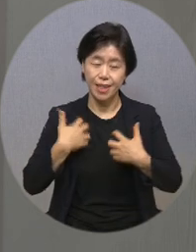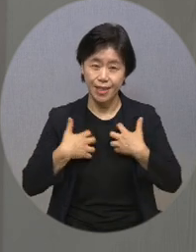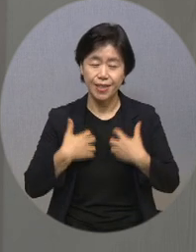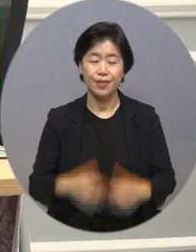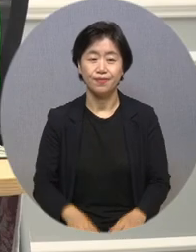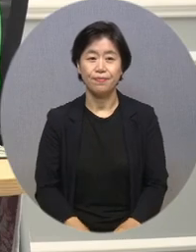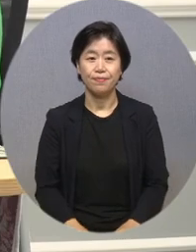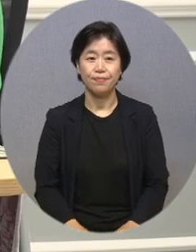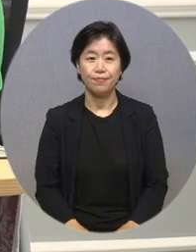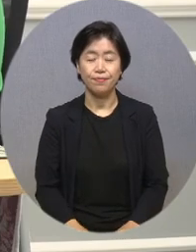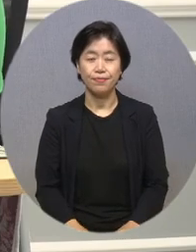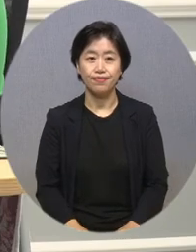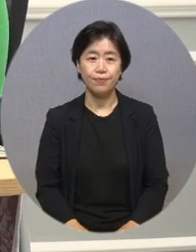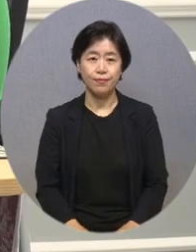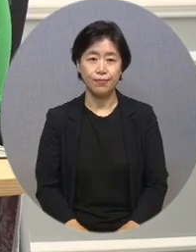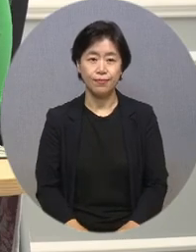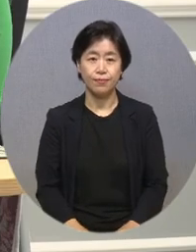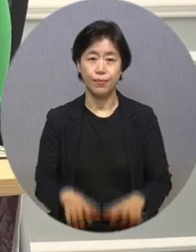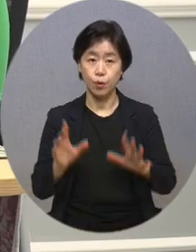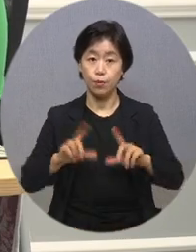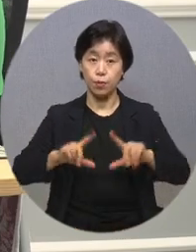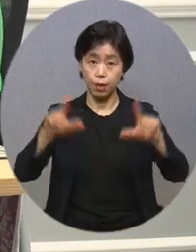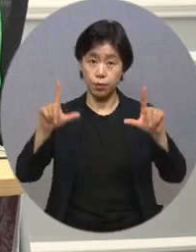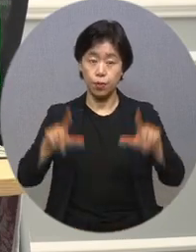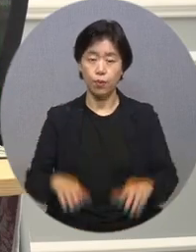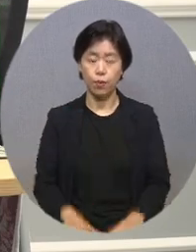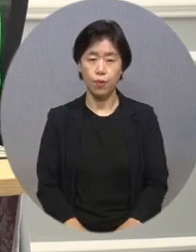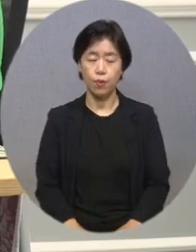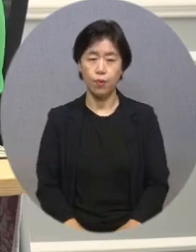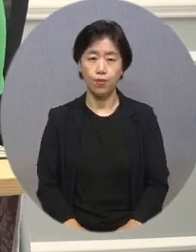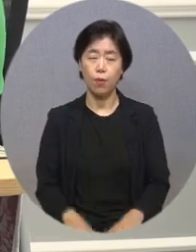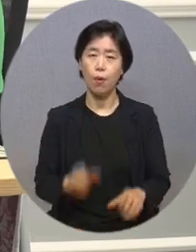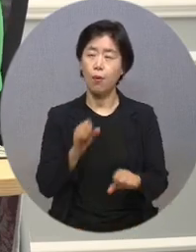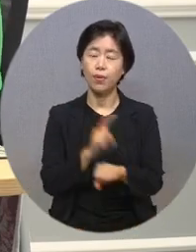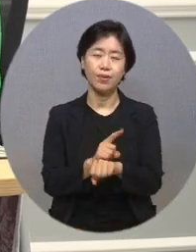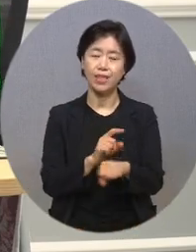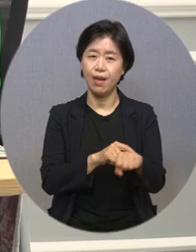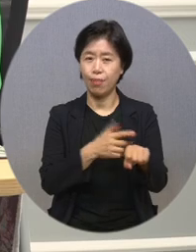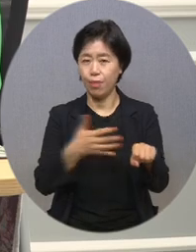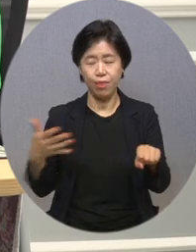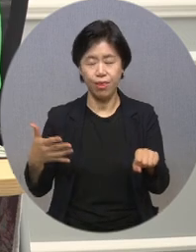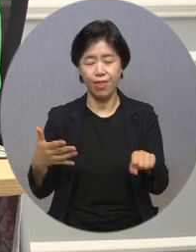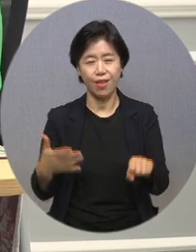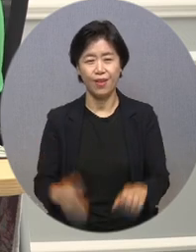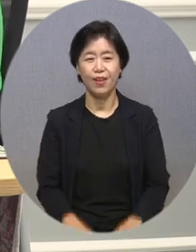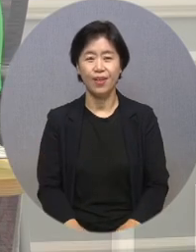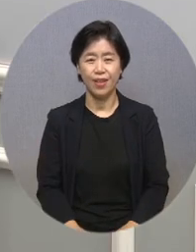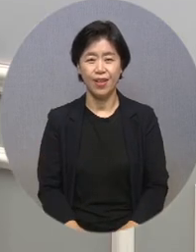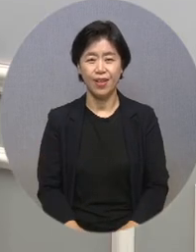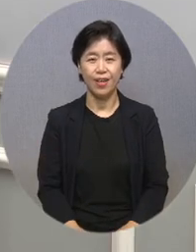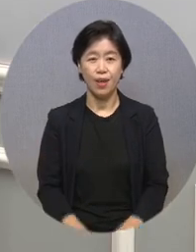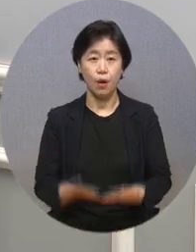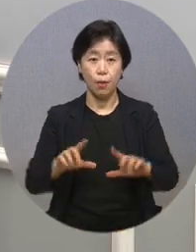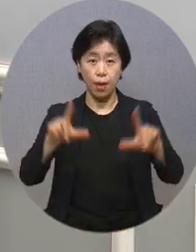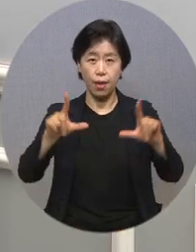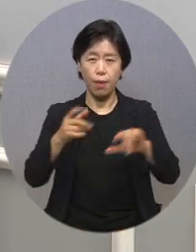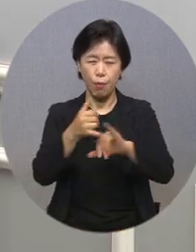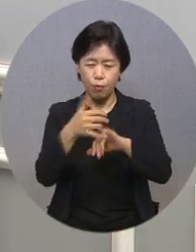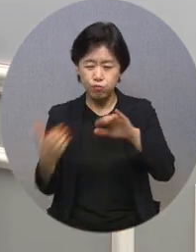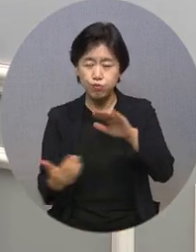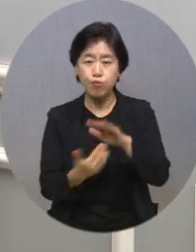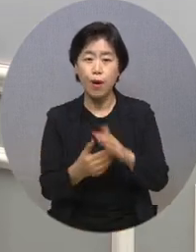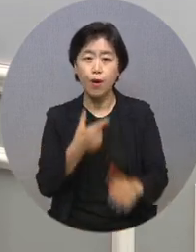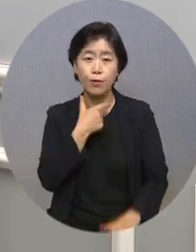반갑습니다. 올해도 벌써 넉 달이 지났어요. 네. 아우, 참 빠르죠? 네, 맞습니다. 올해 꼭 이루고 싶은